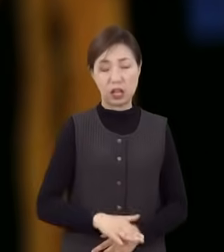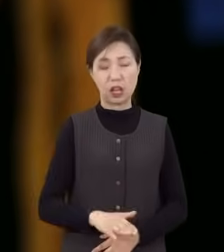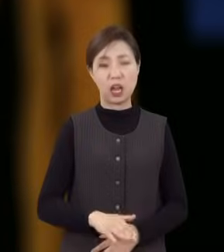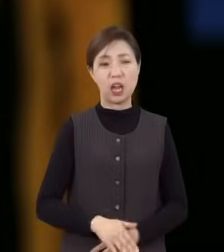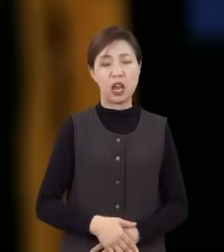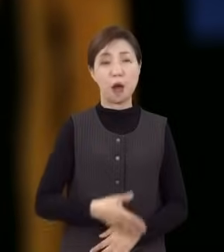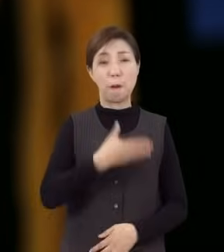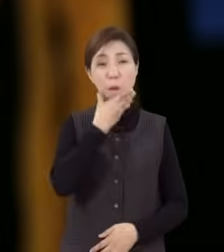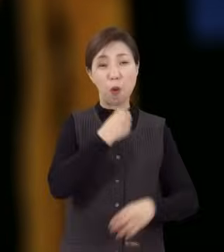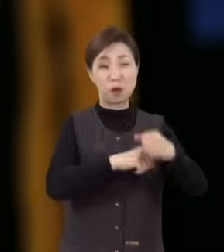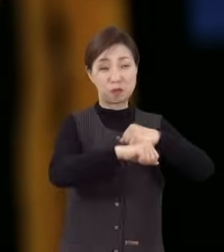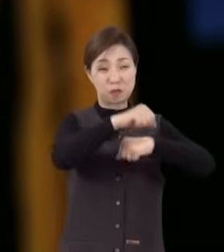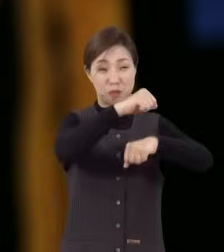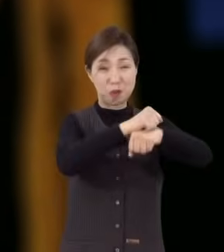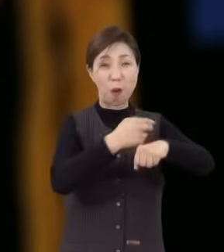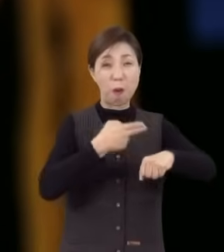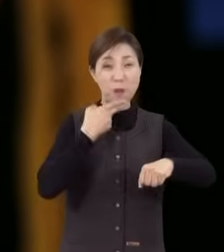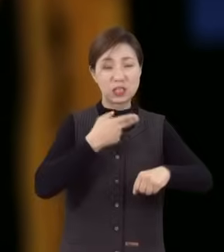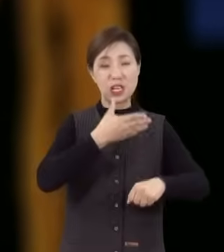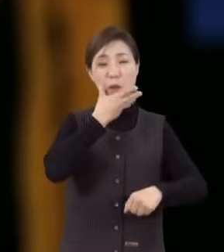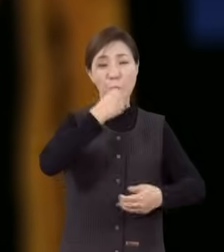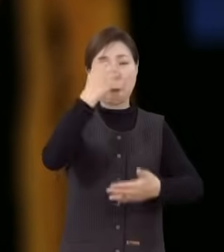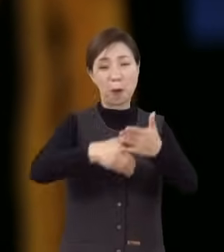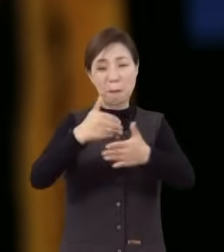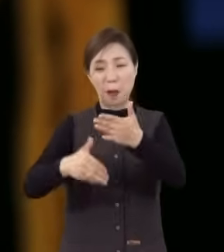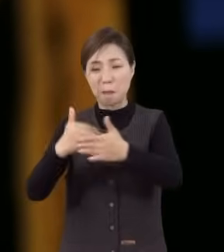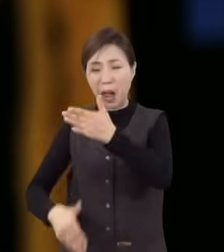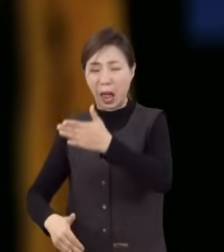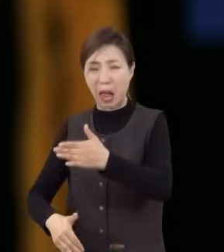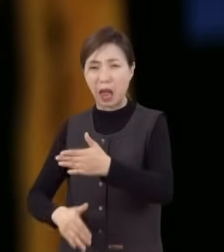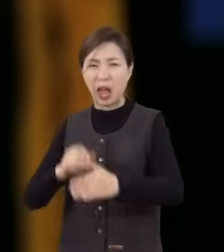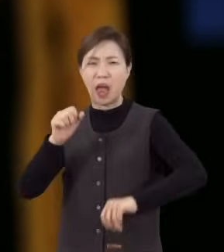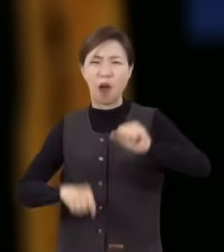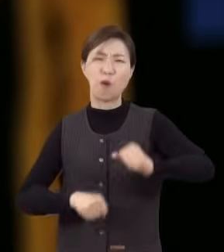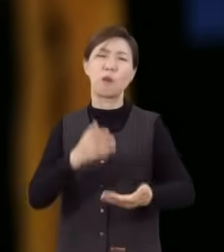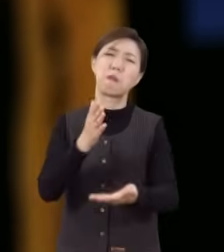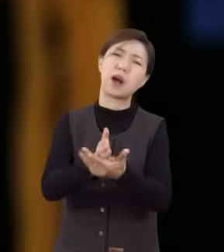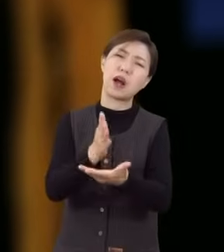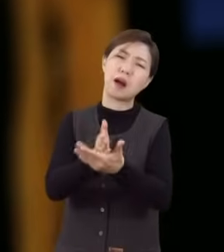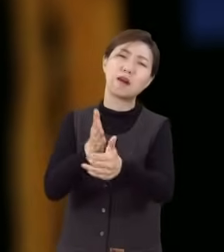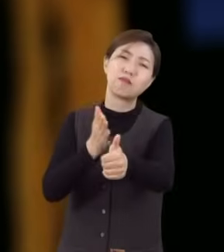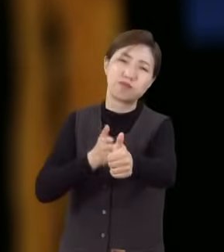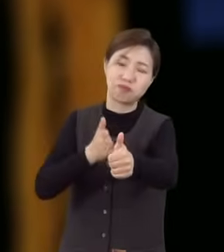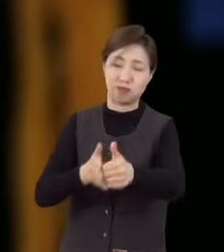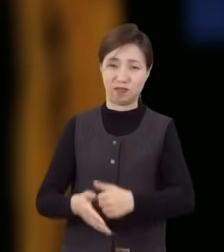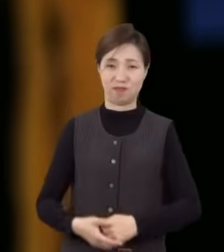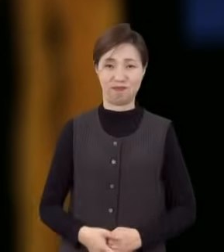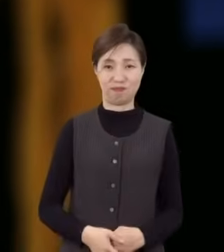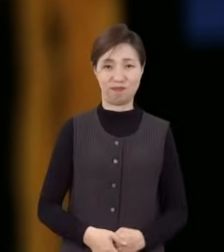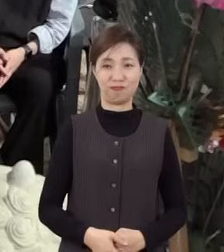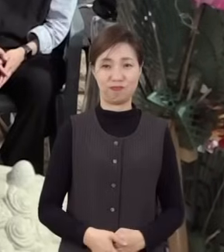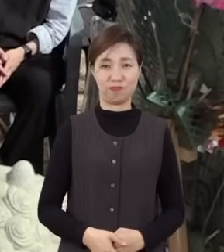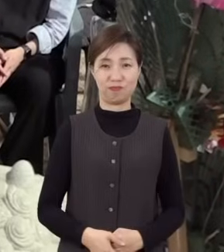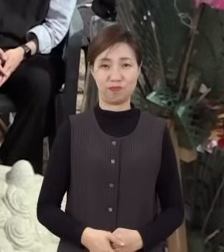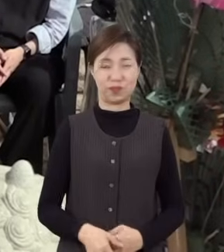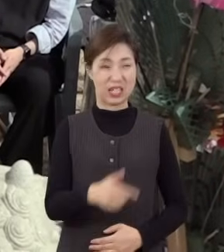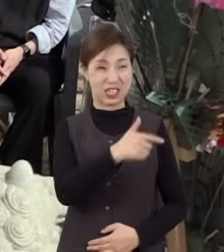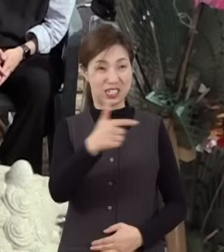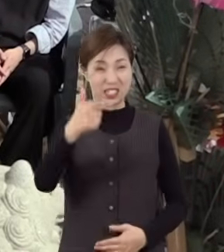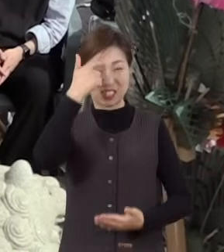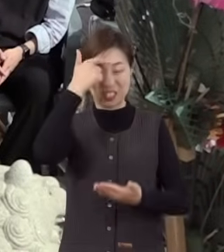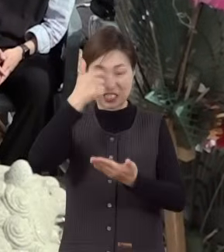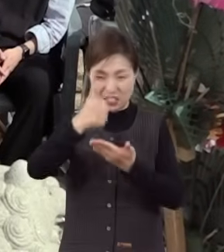맙시다. 복 까먹지는 맙시다. 늘 말씀드리는 거예요. 이게 다 큰 스님들이 하신 말씀이에요.